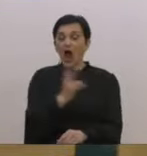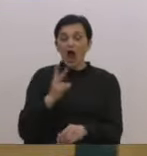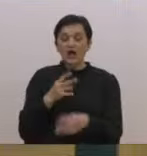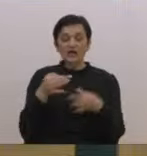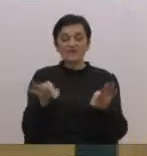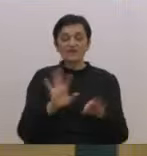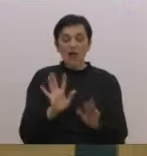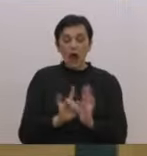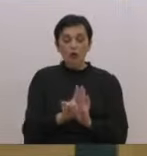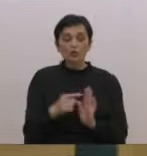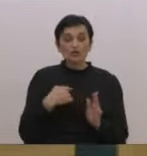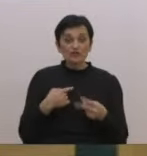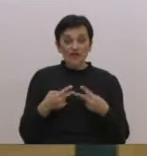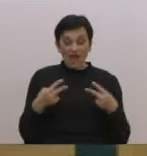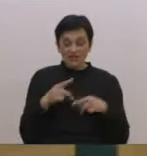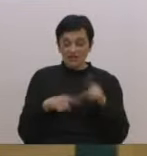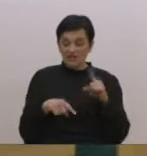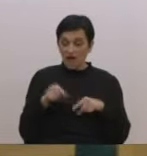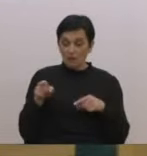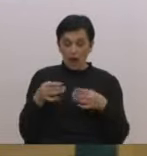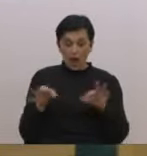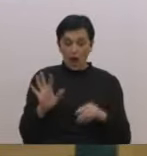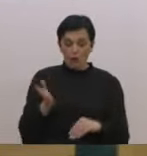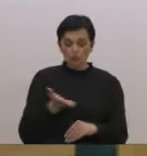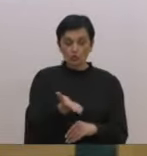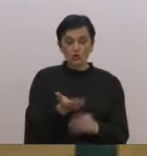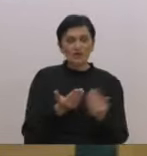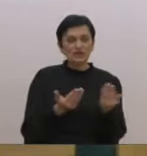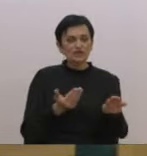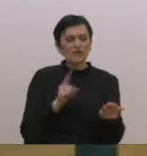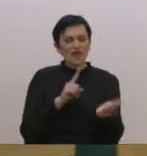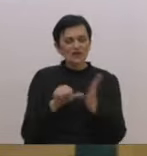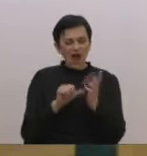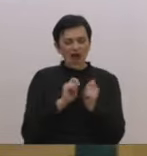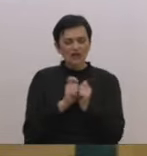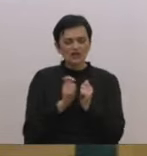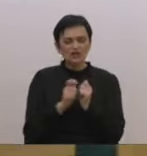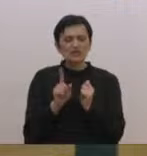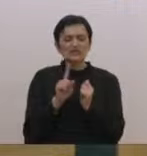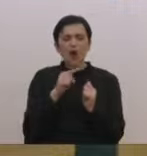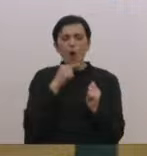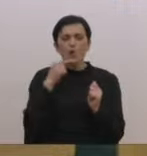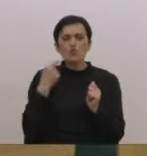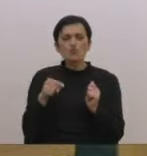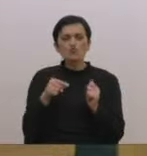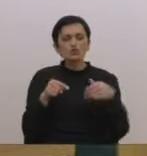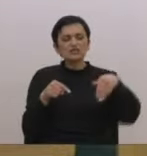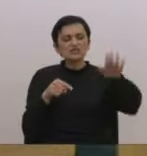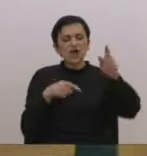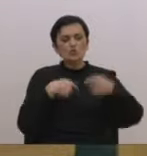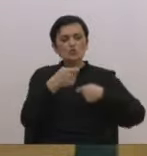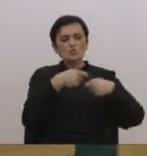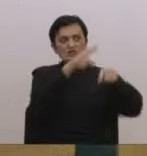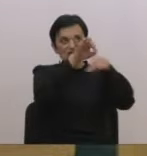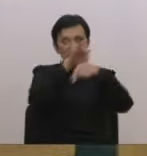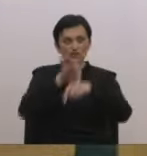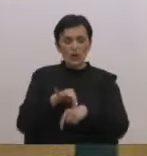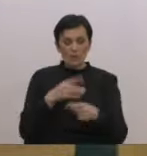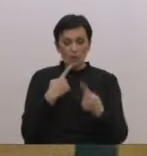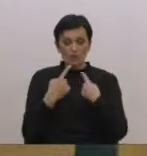შემოუშვათ ჩვენს თანამემამულეებს, არ უშვებდით და თქვენ რა ინვესტიციებს და რა რუსეთიდან წასული ბიზნესის ჩამოყვანაზე